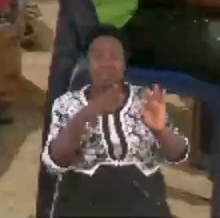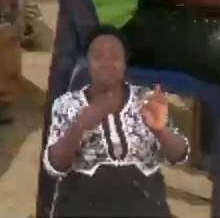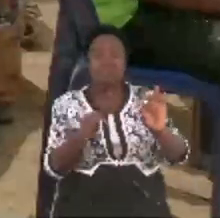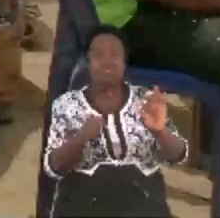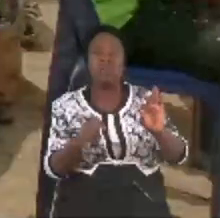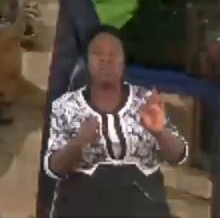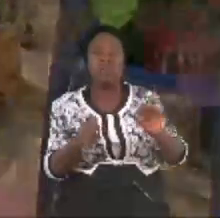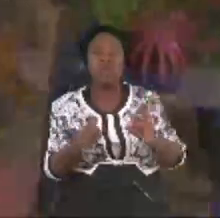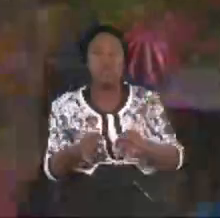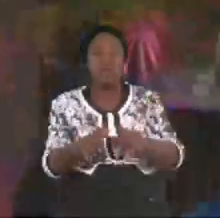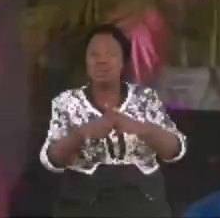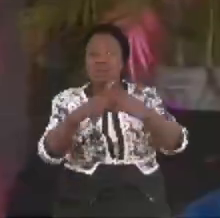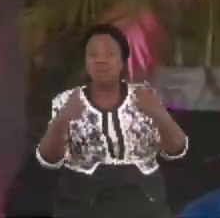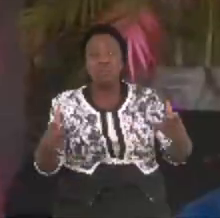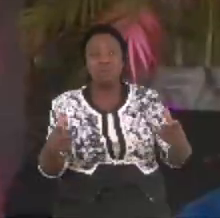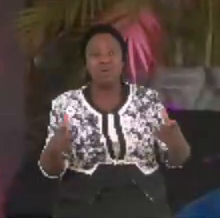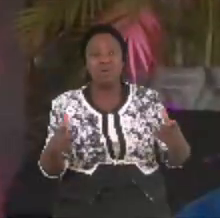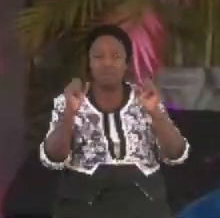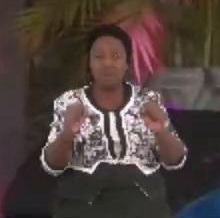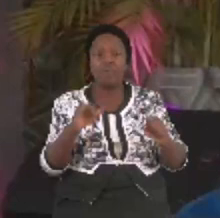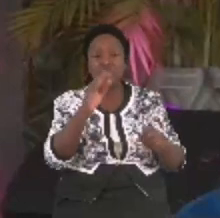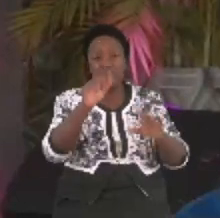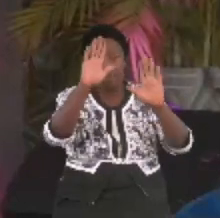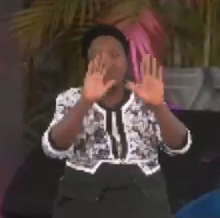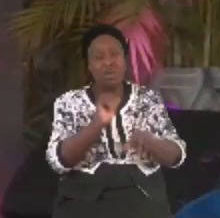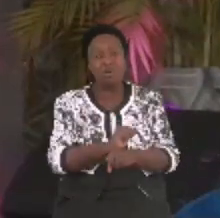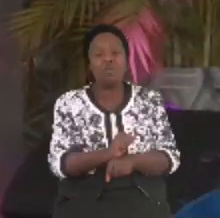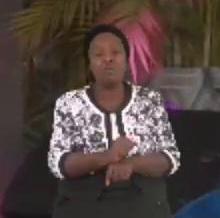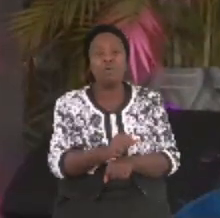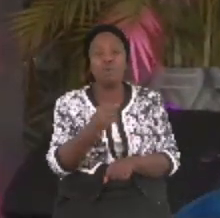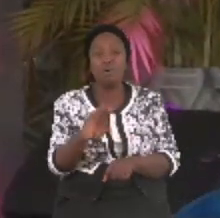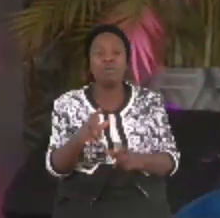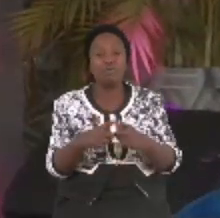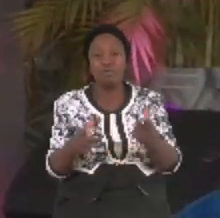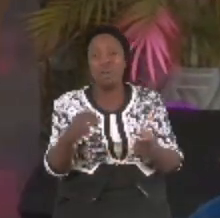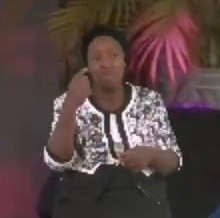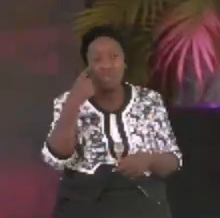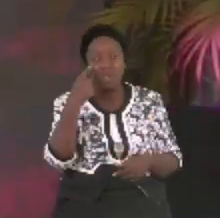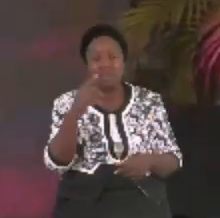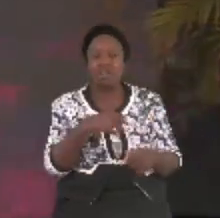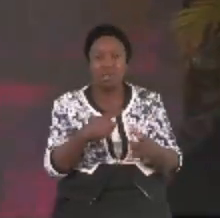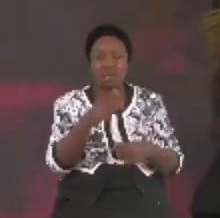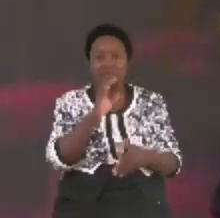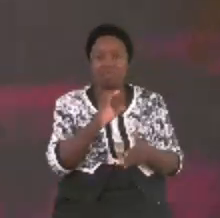la vue, le miracle de la vue surnaturelle.